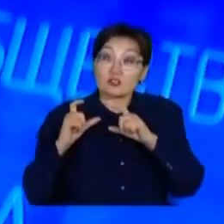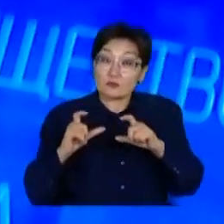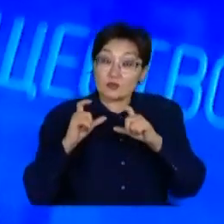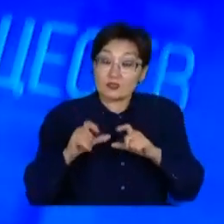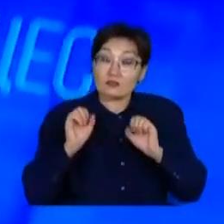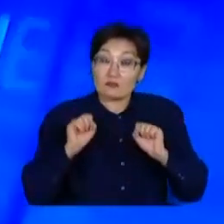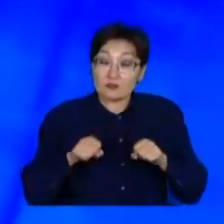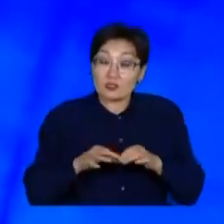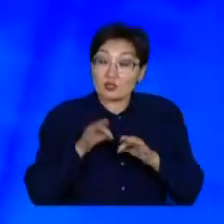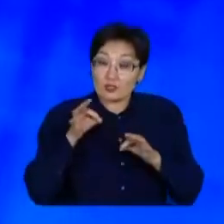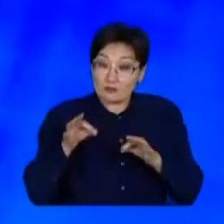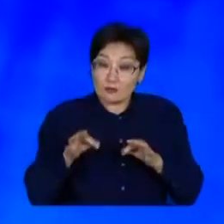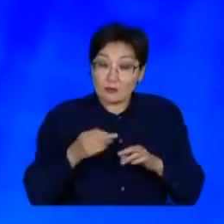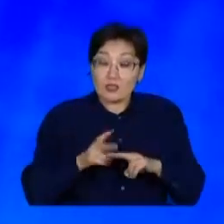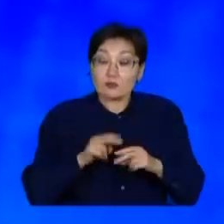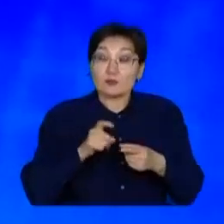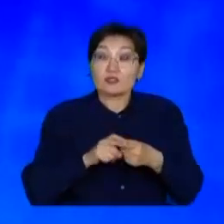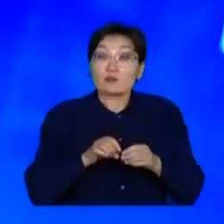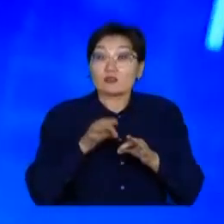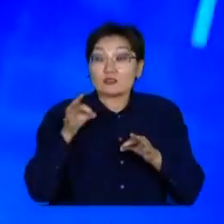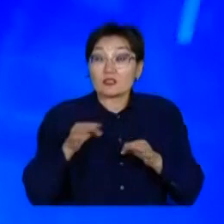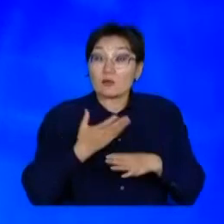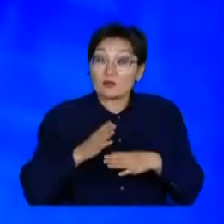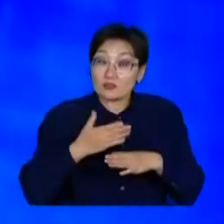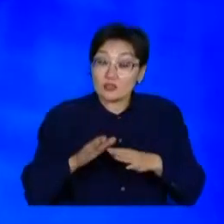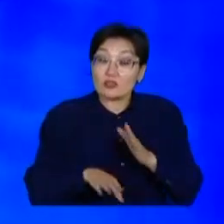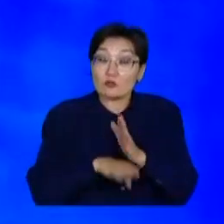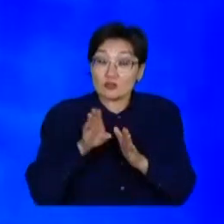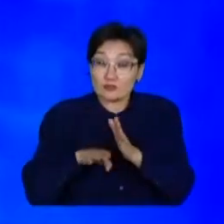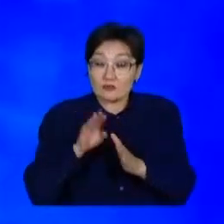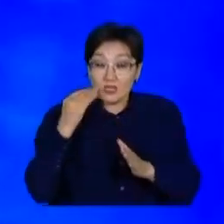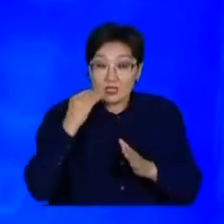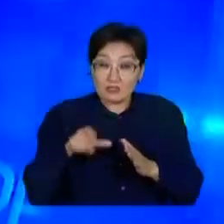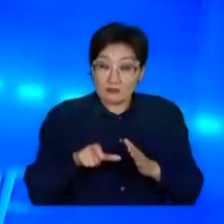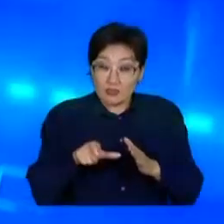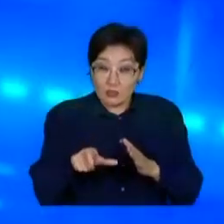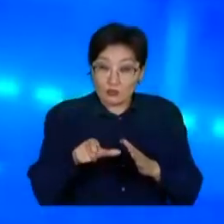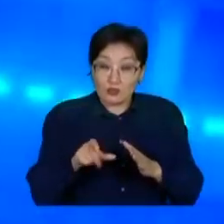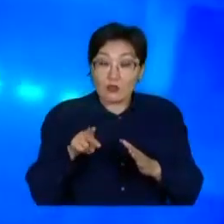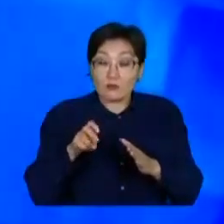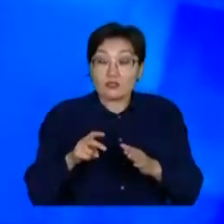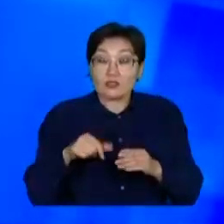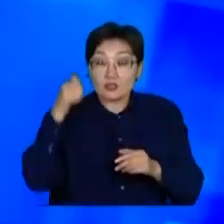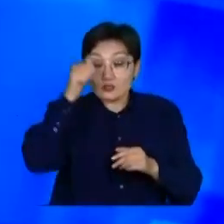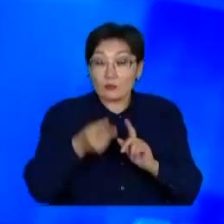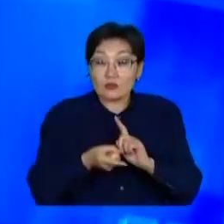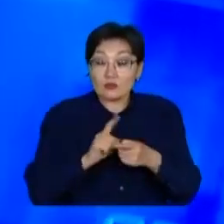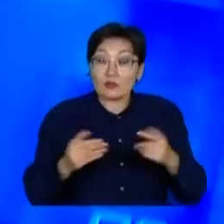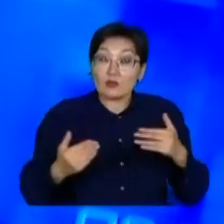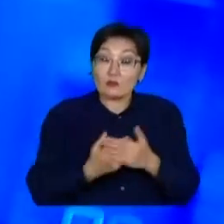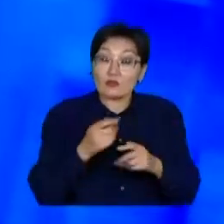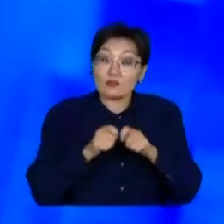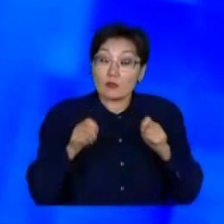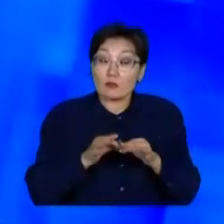логистические возможности области. В этой связи в регионе постепенно улучшается качество дорог. Как за год изменилась вновь